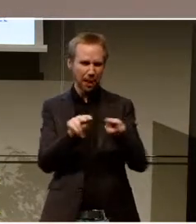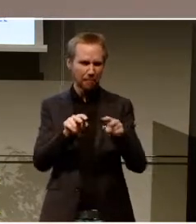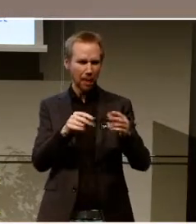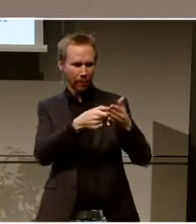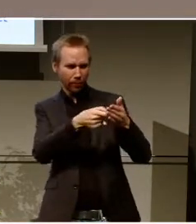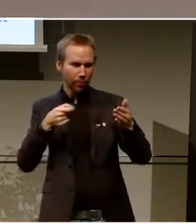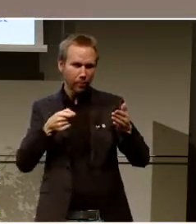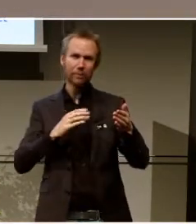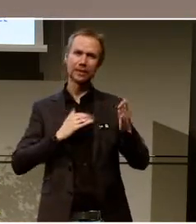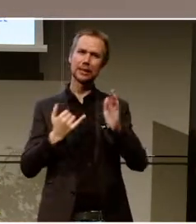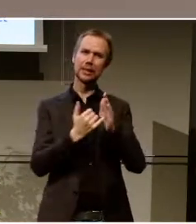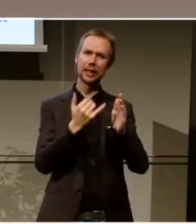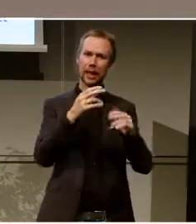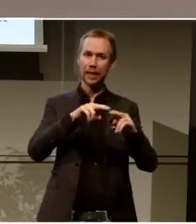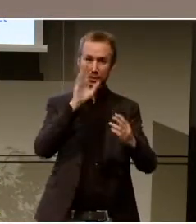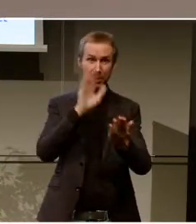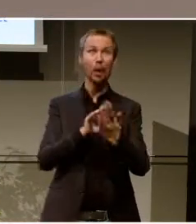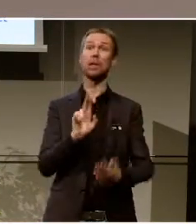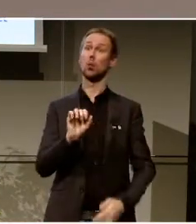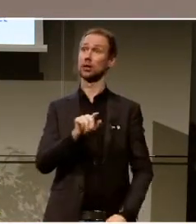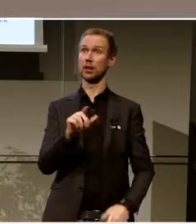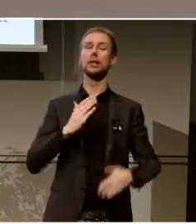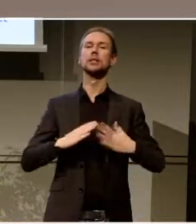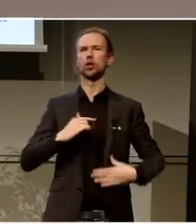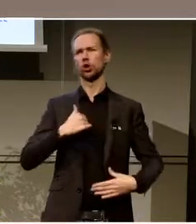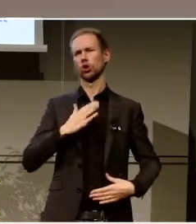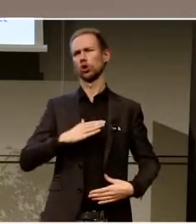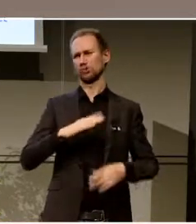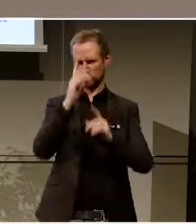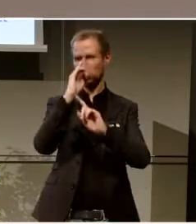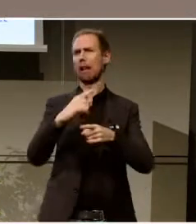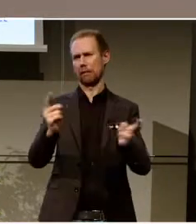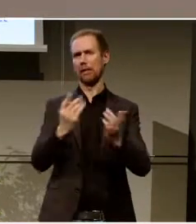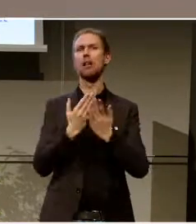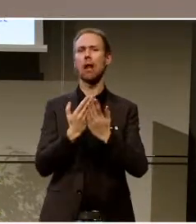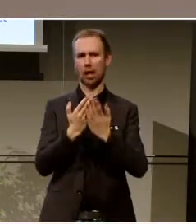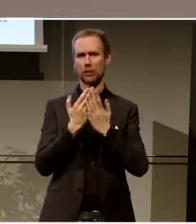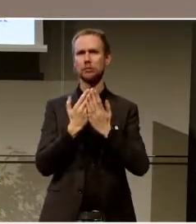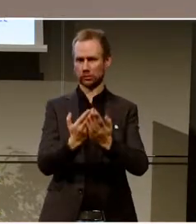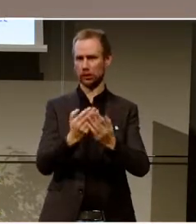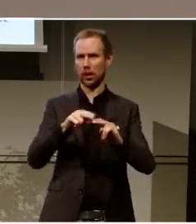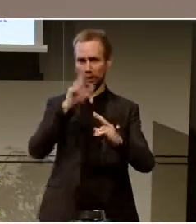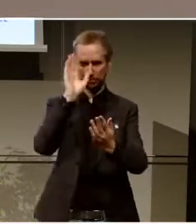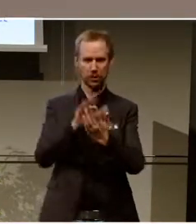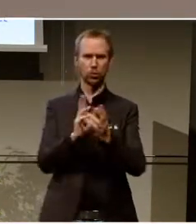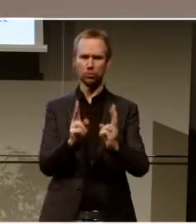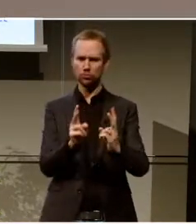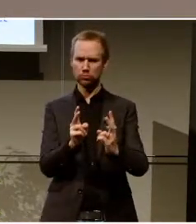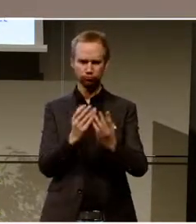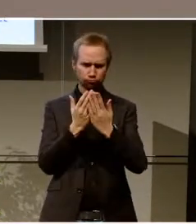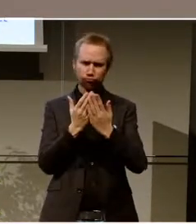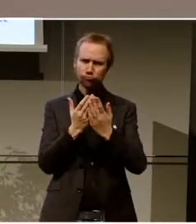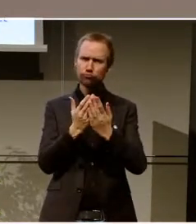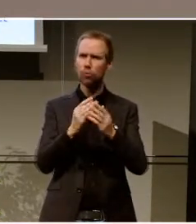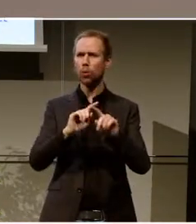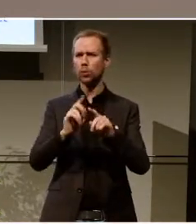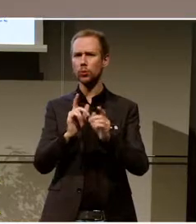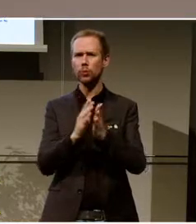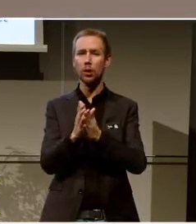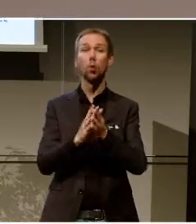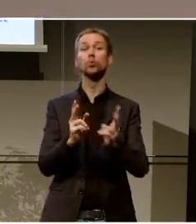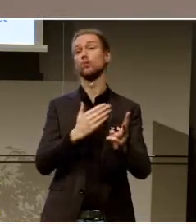att det är något som ni känner att ni är intresserade så tycker jag att ni ska läsa lägesbilden och titta på de här utmaningarna. Och i vissa fall då även rekommendationer hur man ska